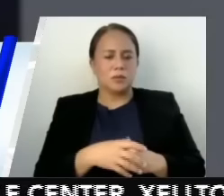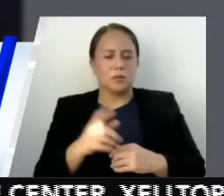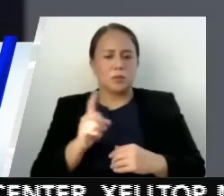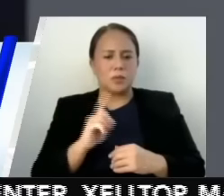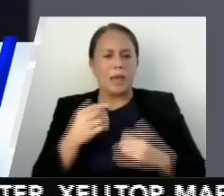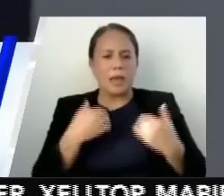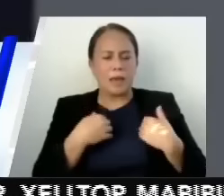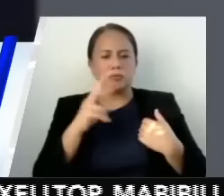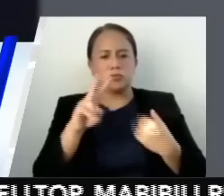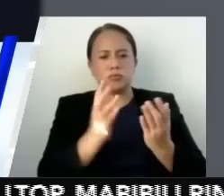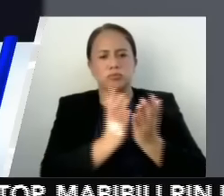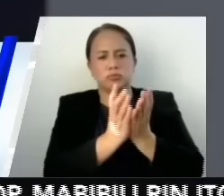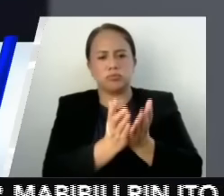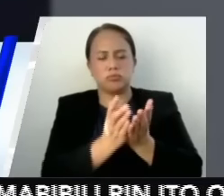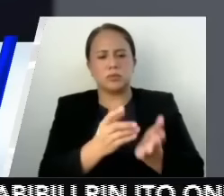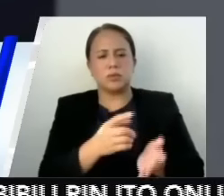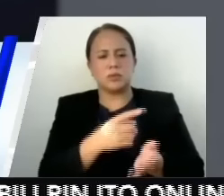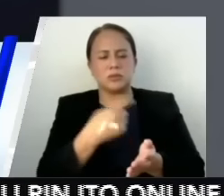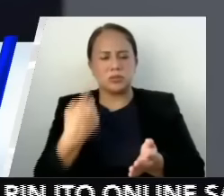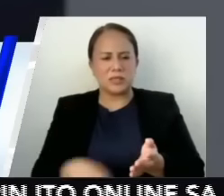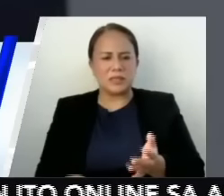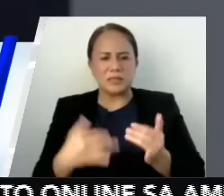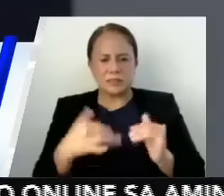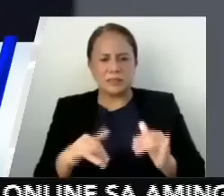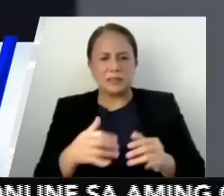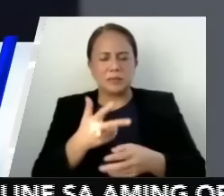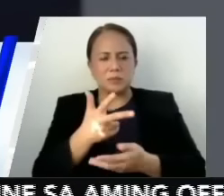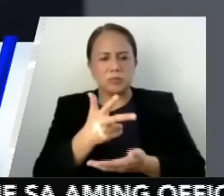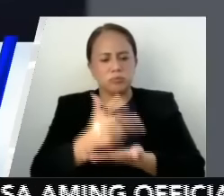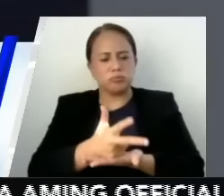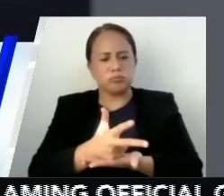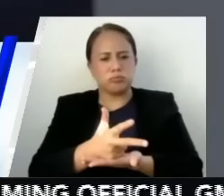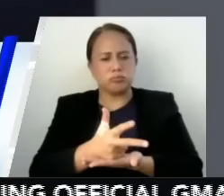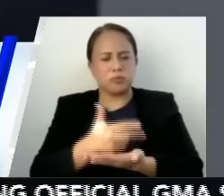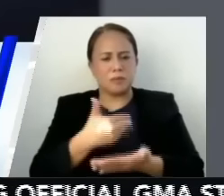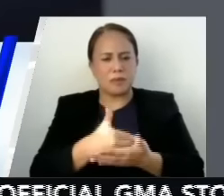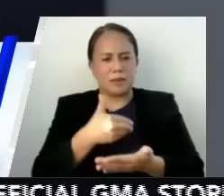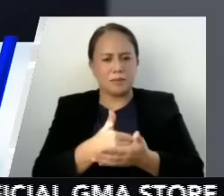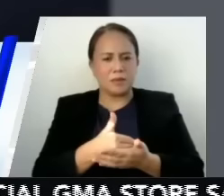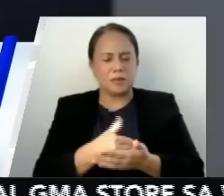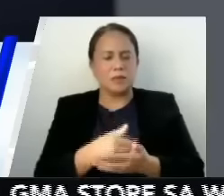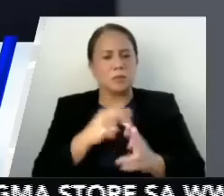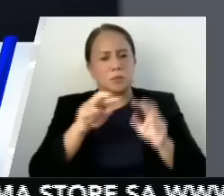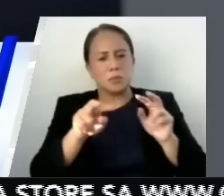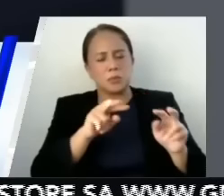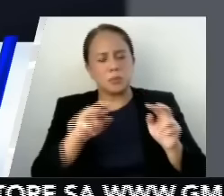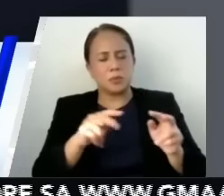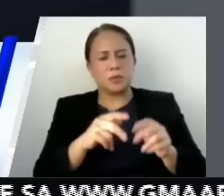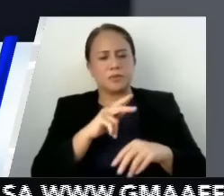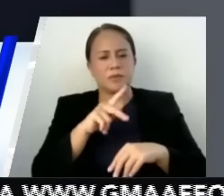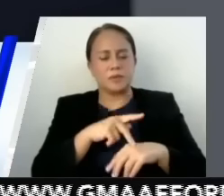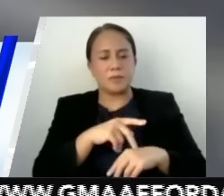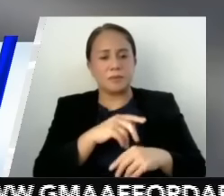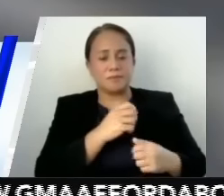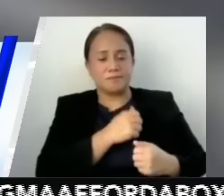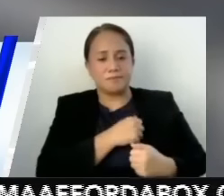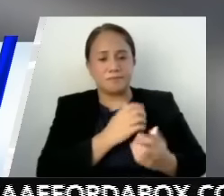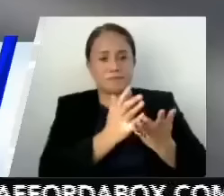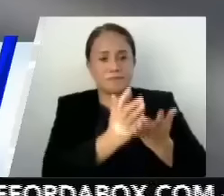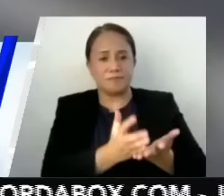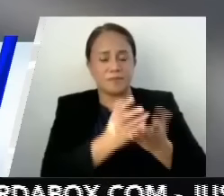naman ng China na namataang loitering o nakatambay malapit doon. Sa monitoring ng Philippine Navy, galing ang dalawang research survey